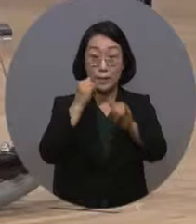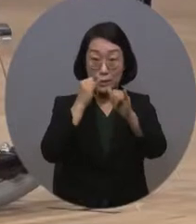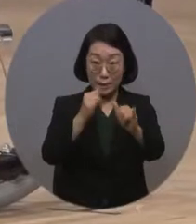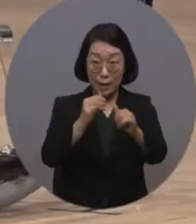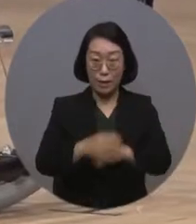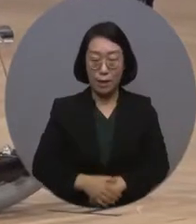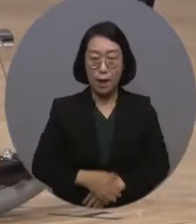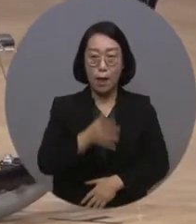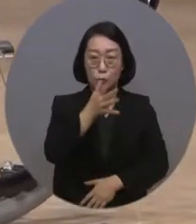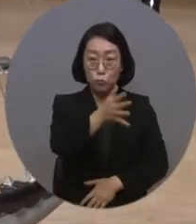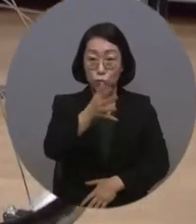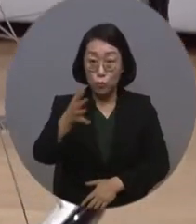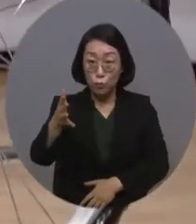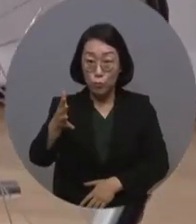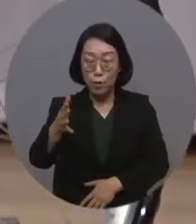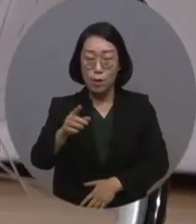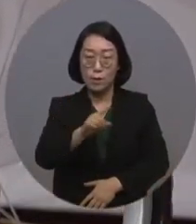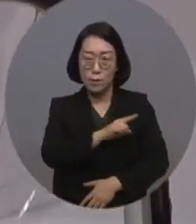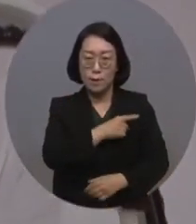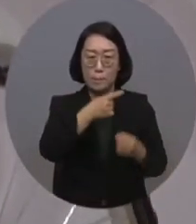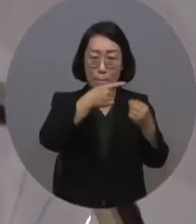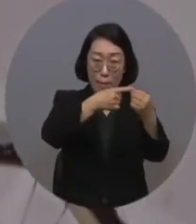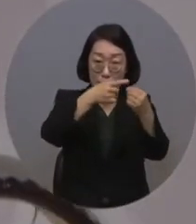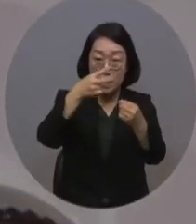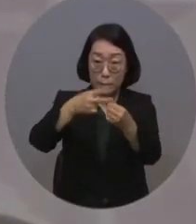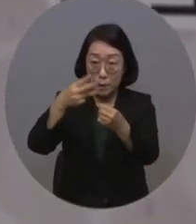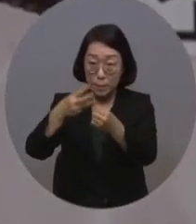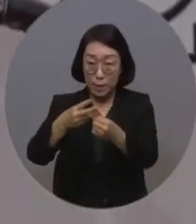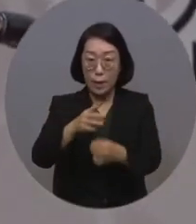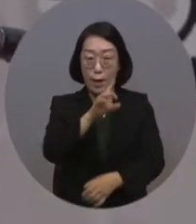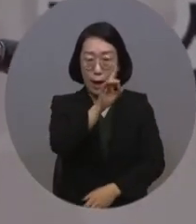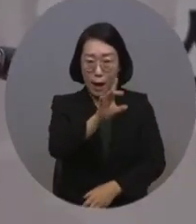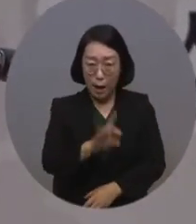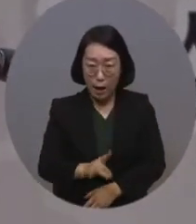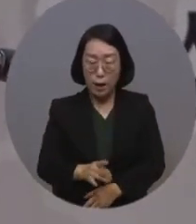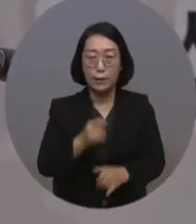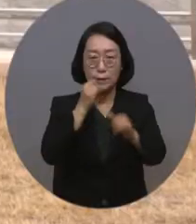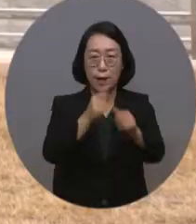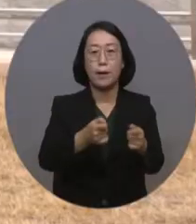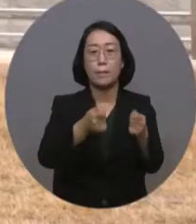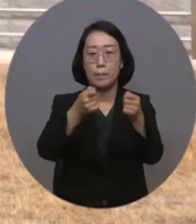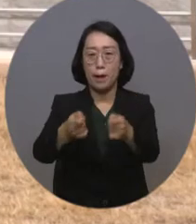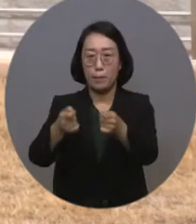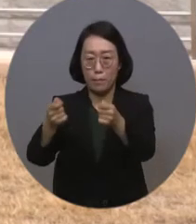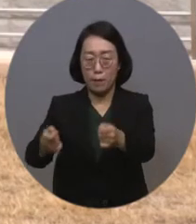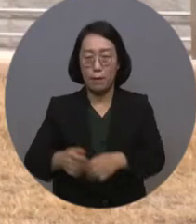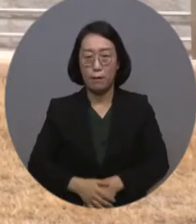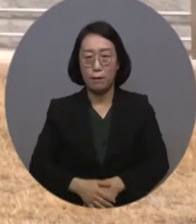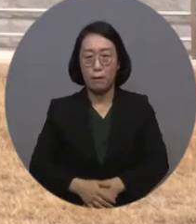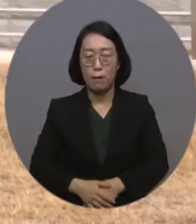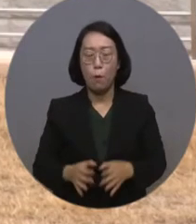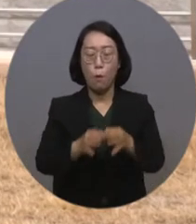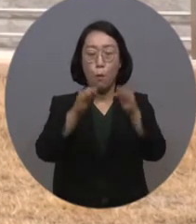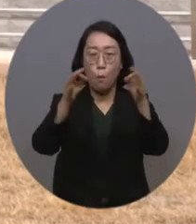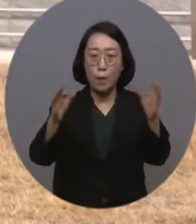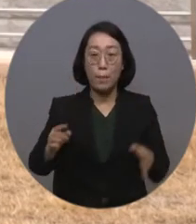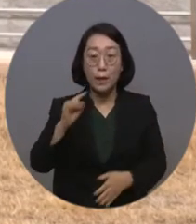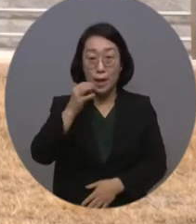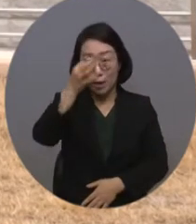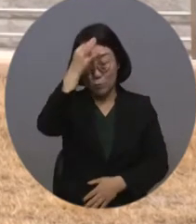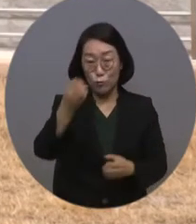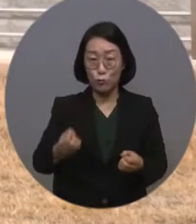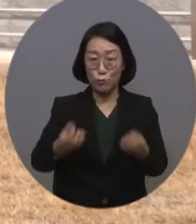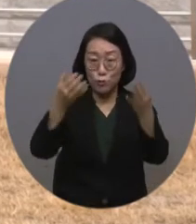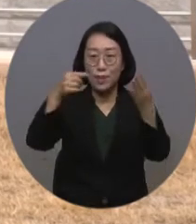시상식에서는 각 부문별 최우수상, 우수상, 장려상별로 한 명씩 시상했습니다. 오랜만에